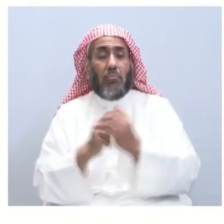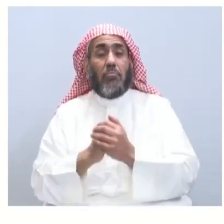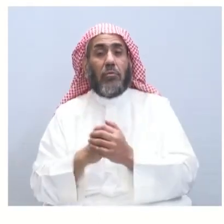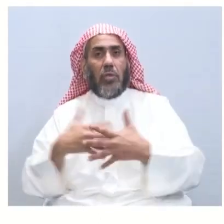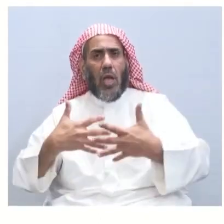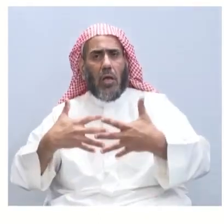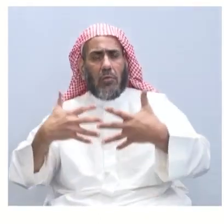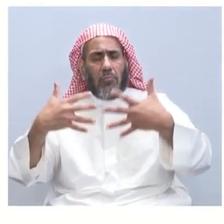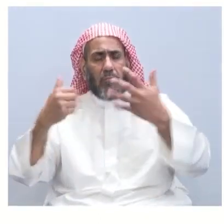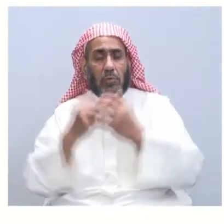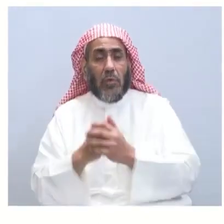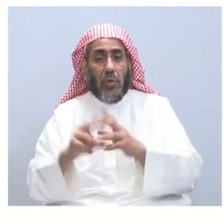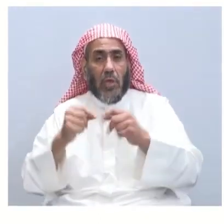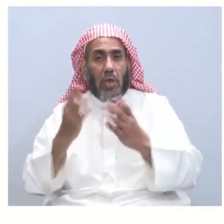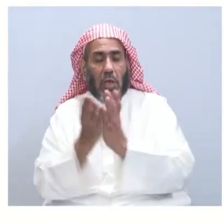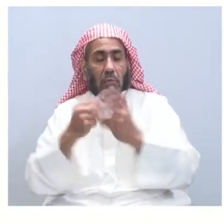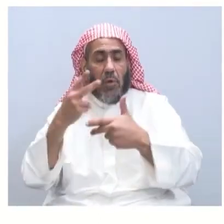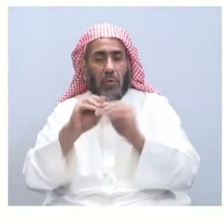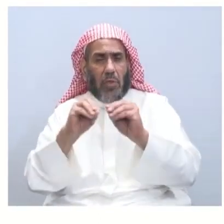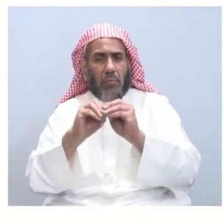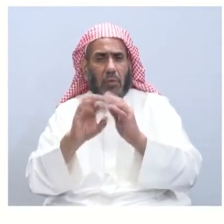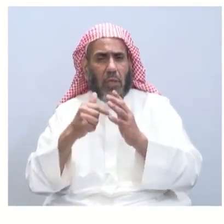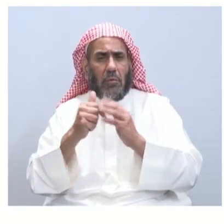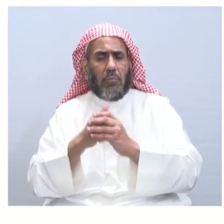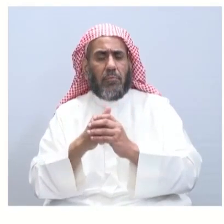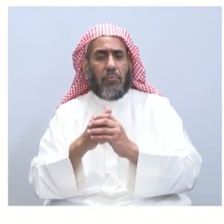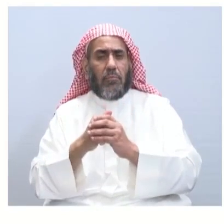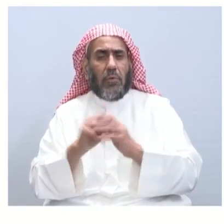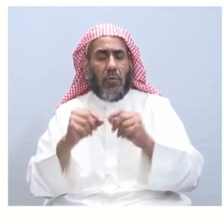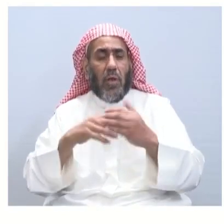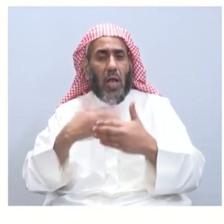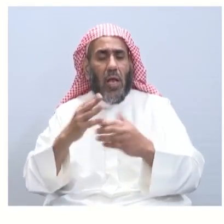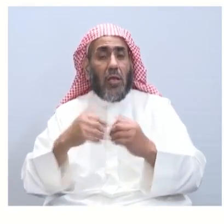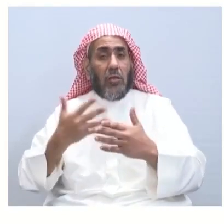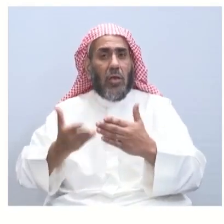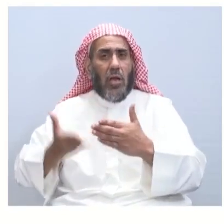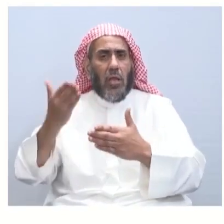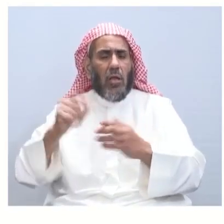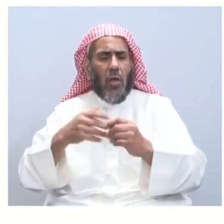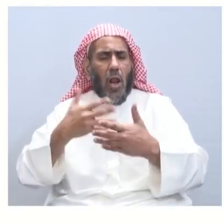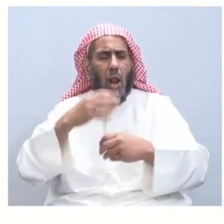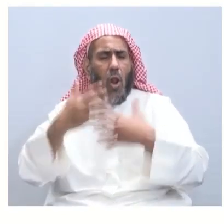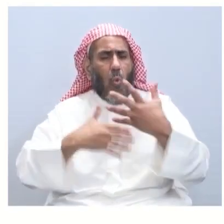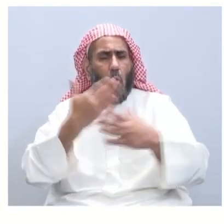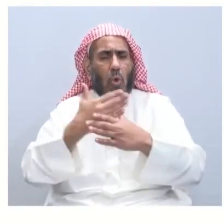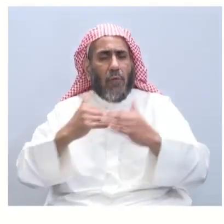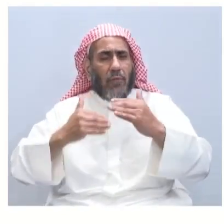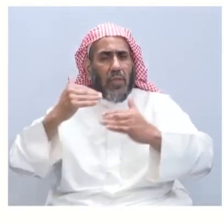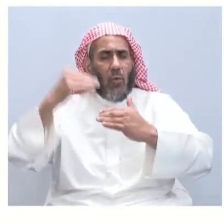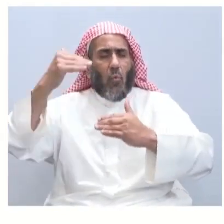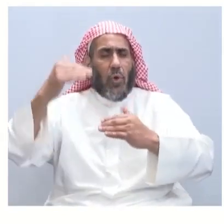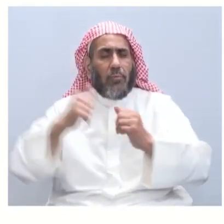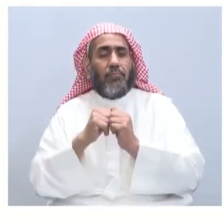الادهار يعني كذلك ادب العربي لما لما تحدثنا عن بدايه ادب العربي كيف انها عصر نهضه يعني كيف العوامل التي سعدت في تطوره